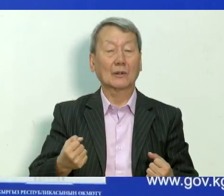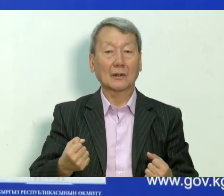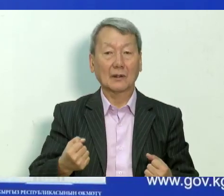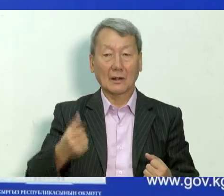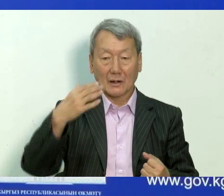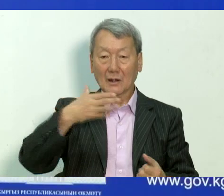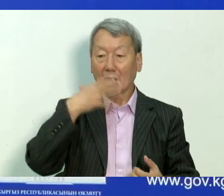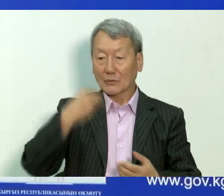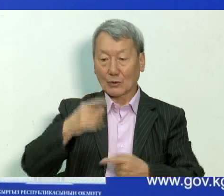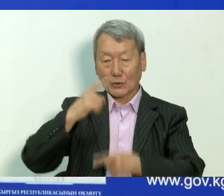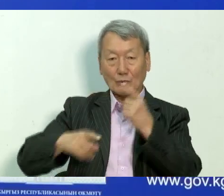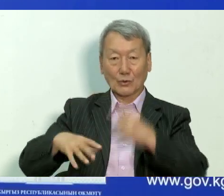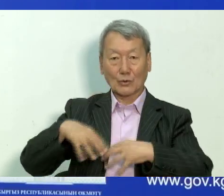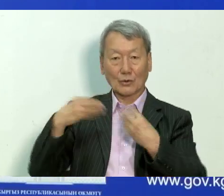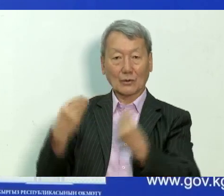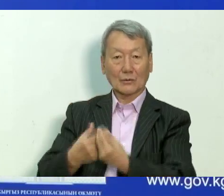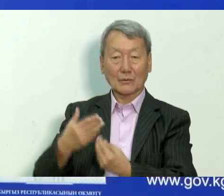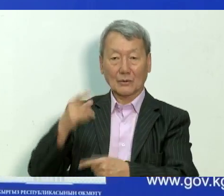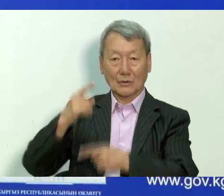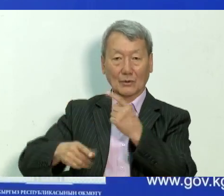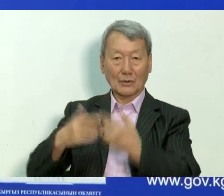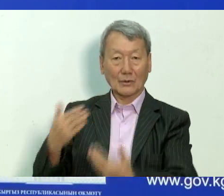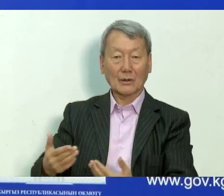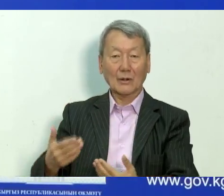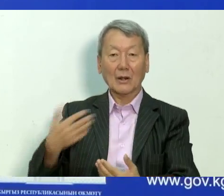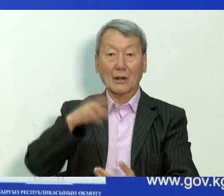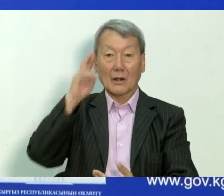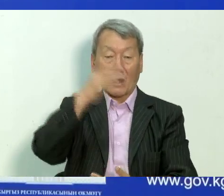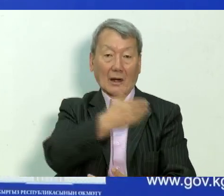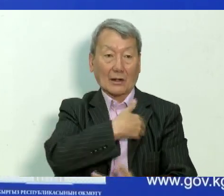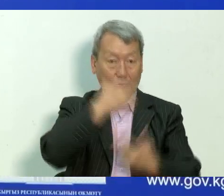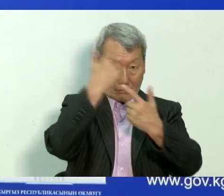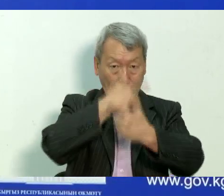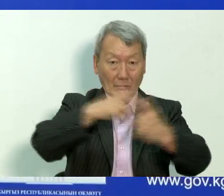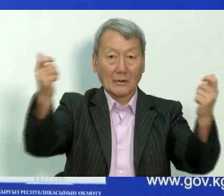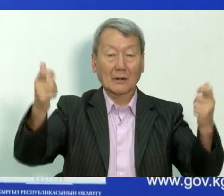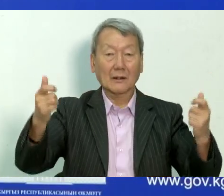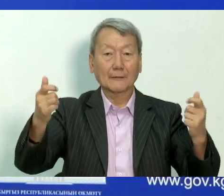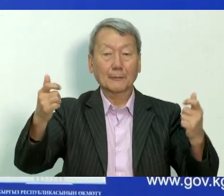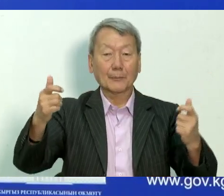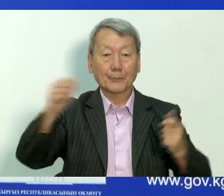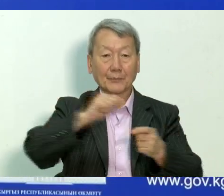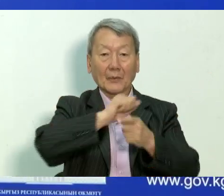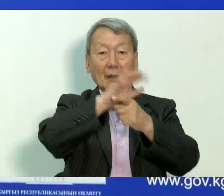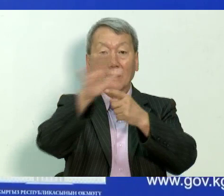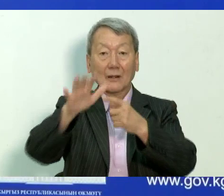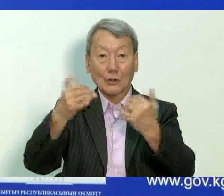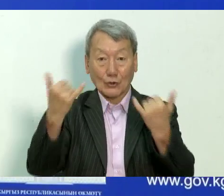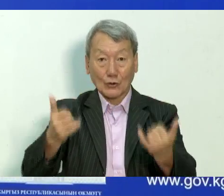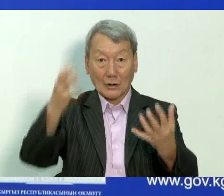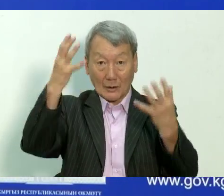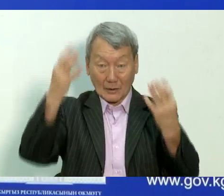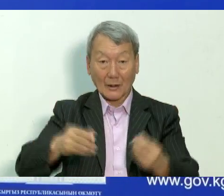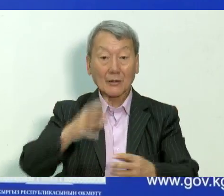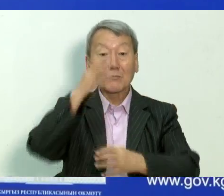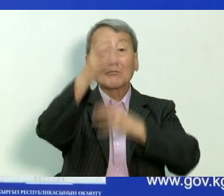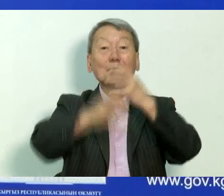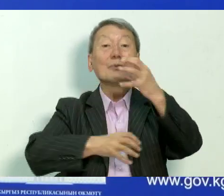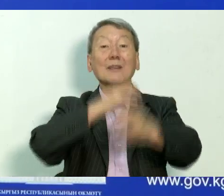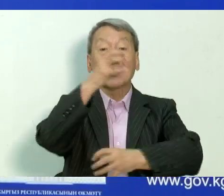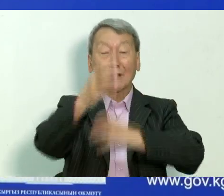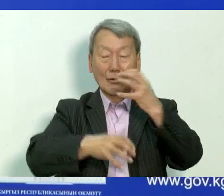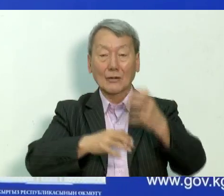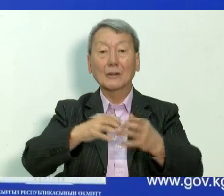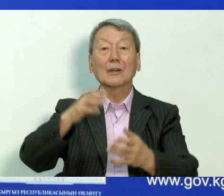здоровье своих близких. Я хочу призвать всех к коронавирус на сегодня в мире